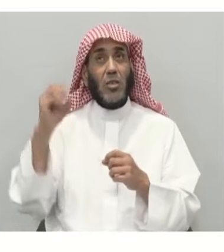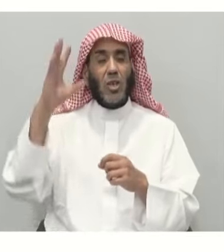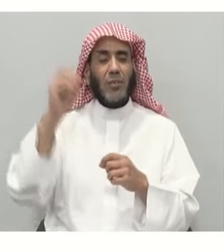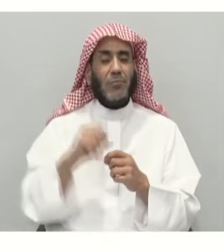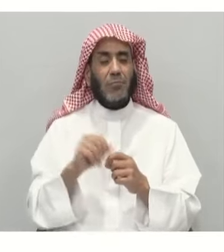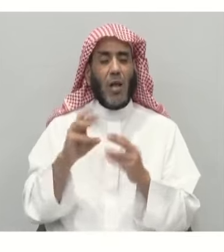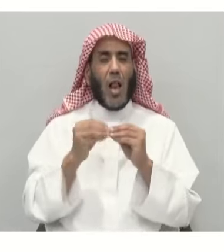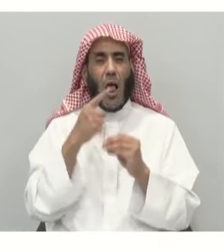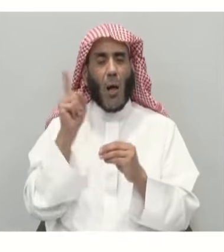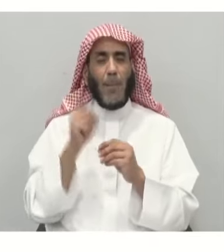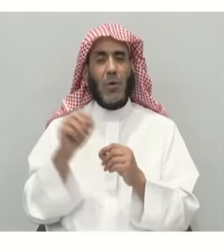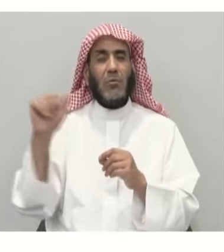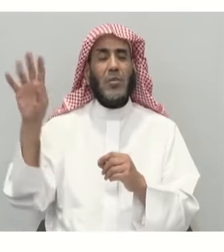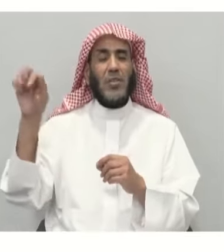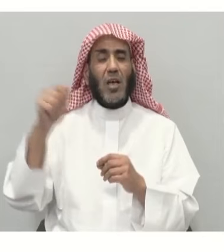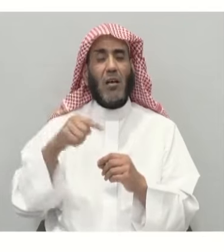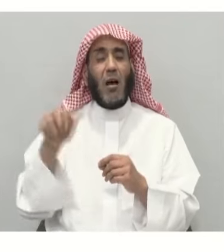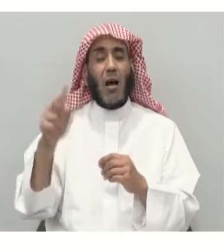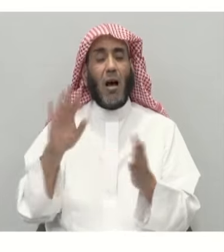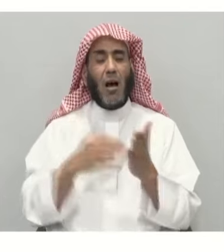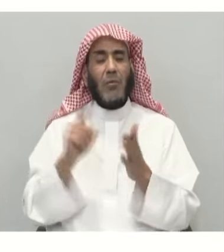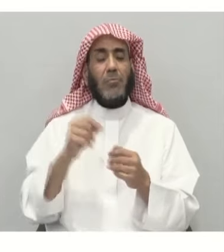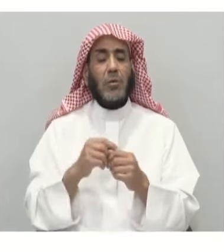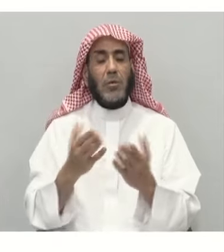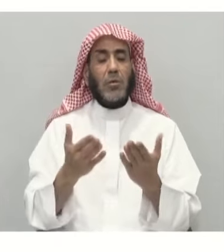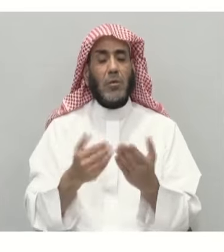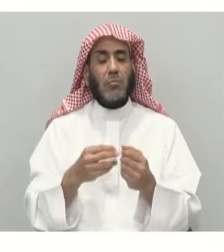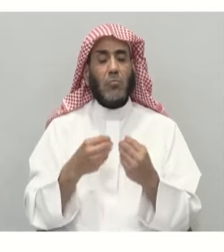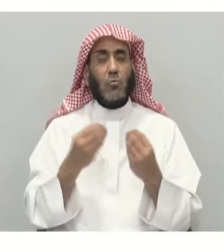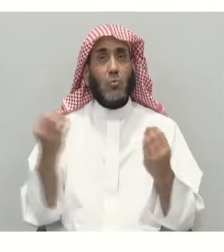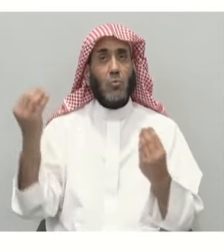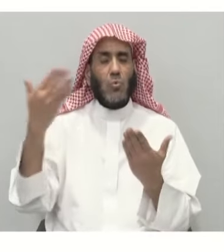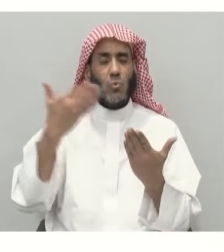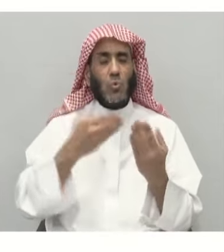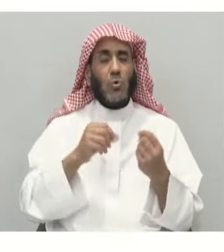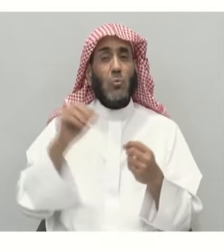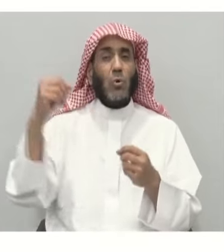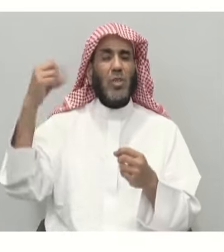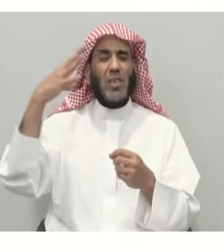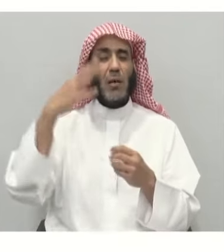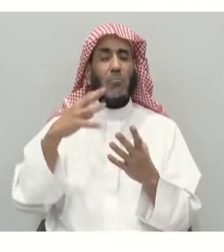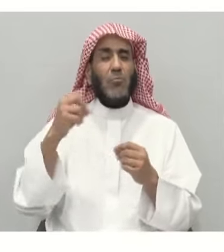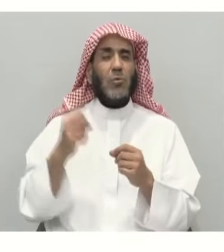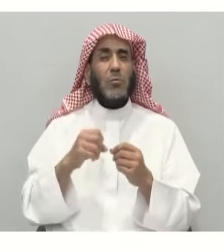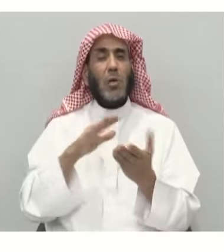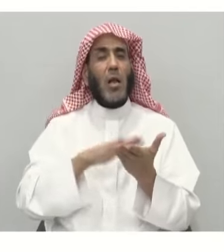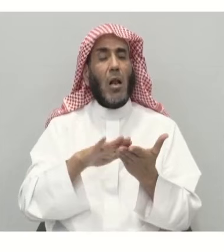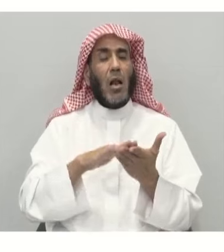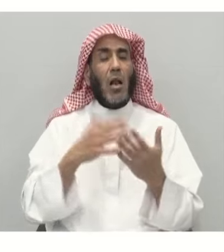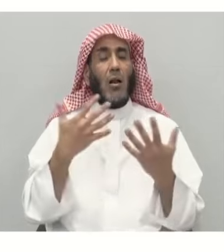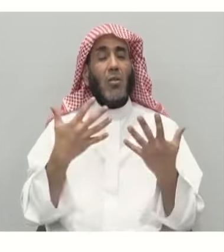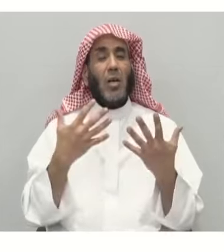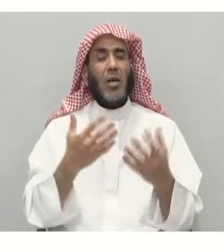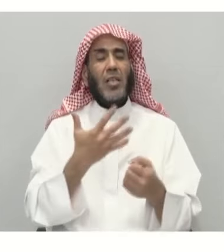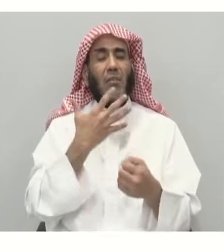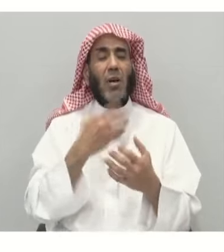باللون الاحمر ايضا هنا تكسب او تكسب الشمس الارض الدفئ تكس الشمس